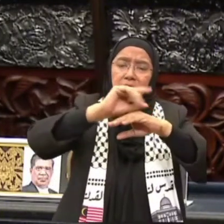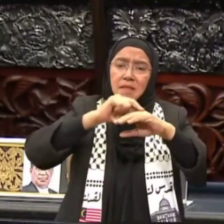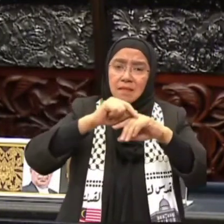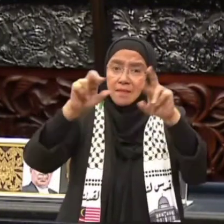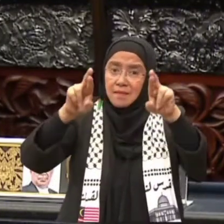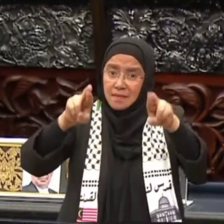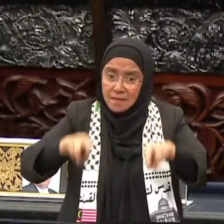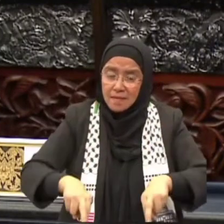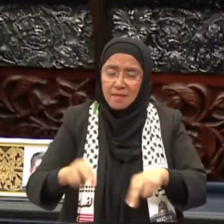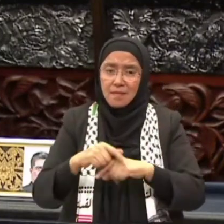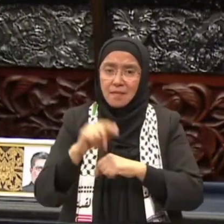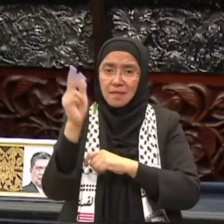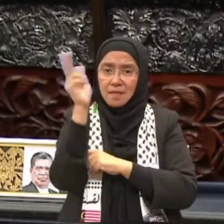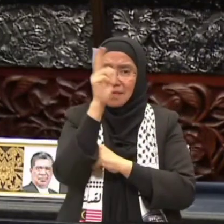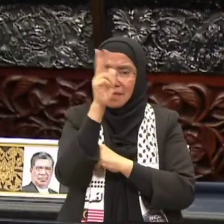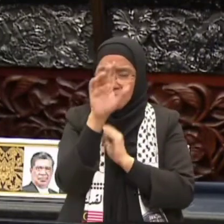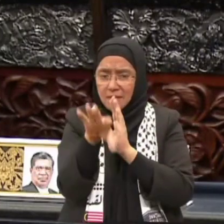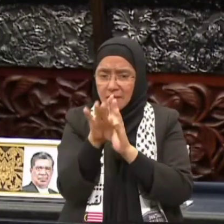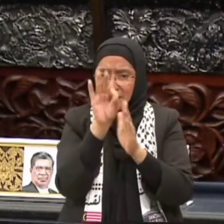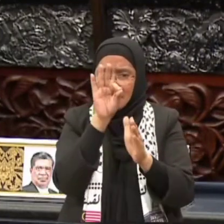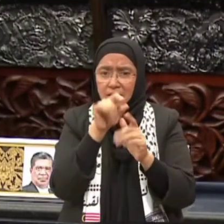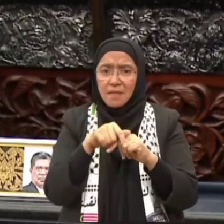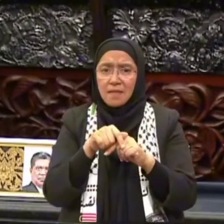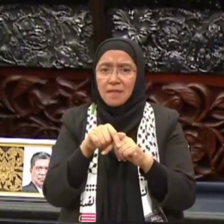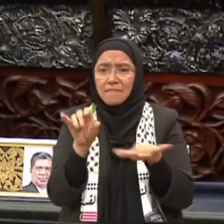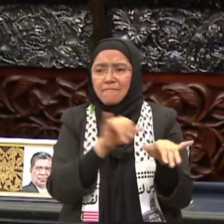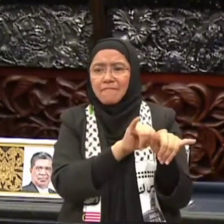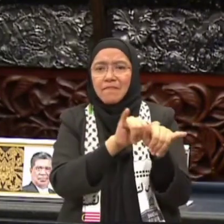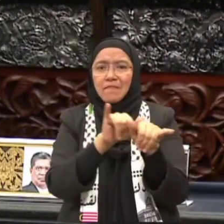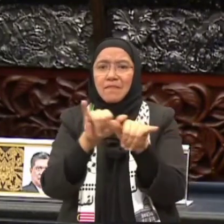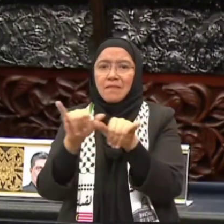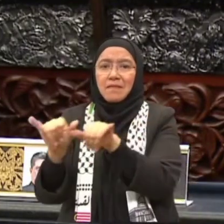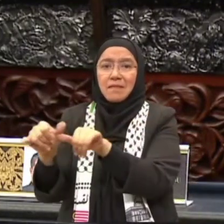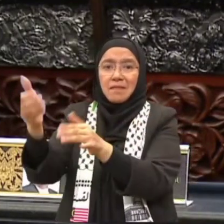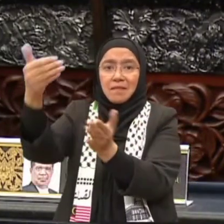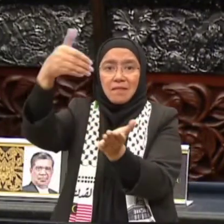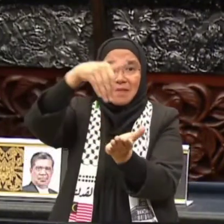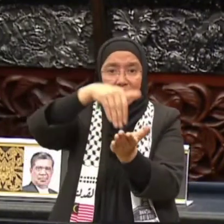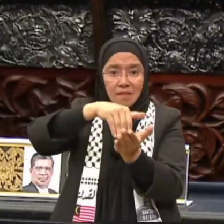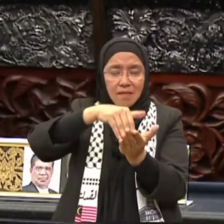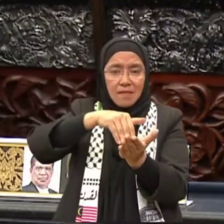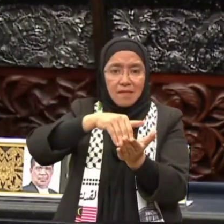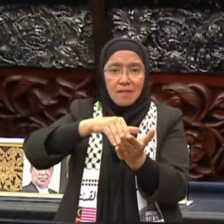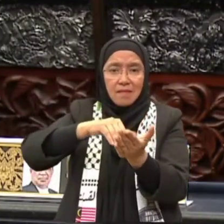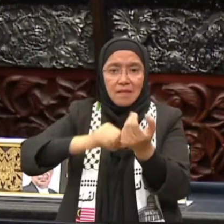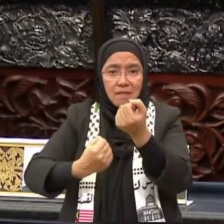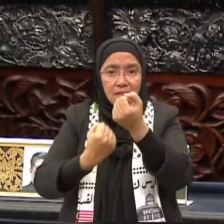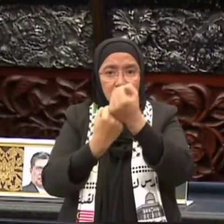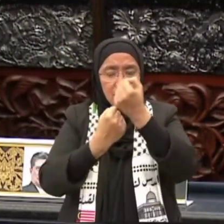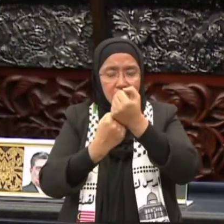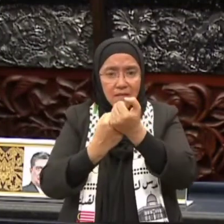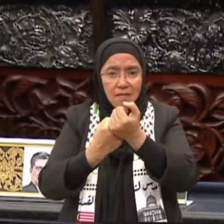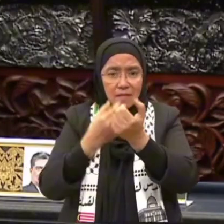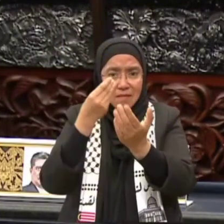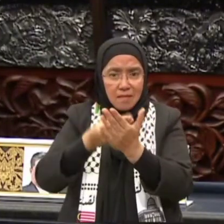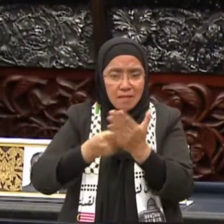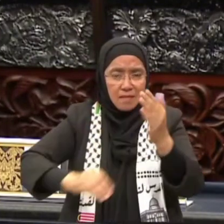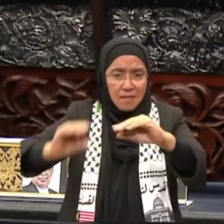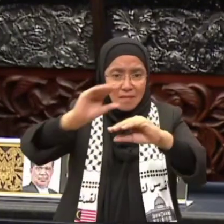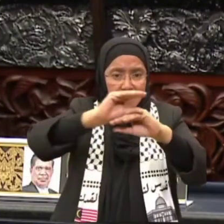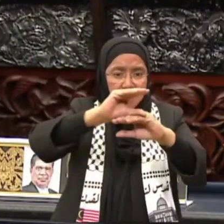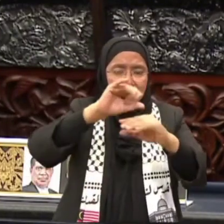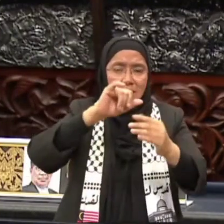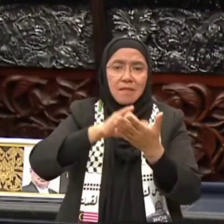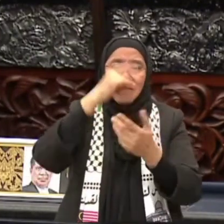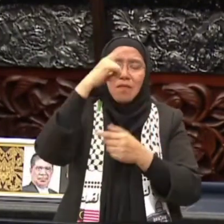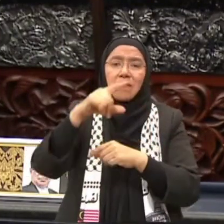penyasaran semula subsidi sebagai satu inisiatif utama bagi memastikan keberkesanan pemberian bantuan